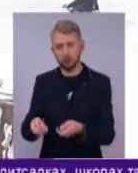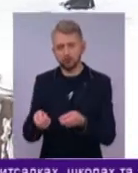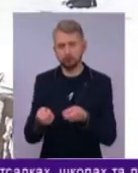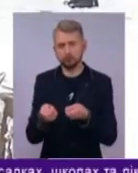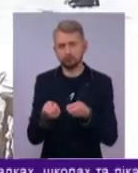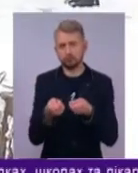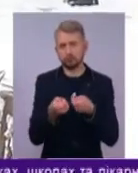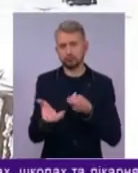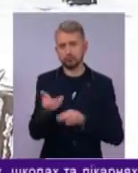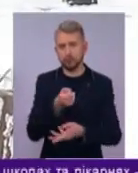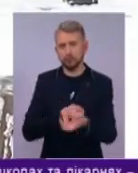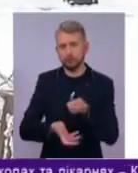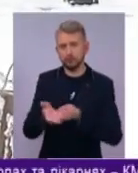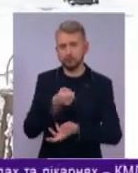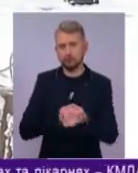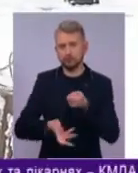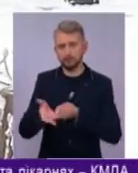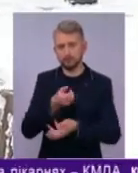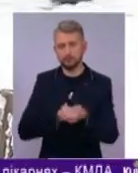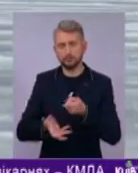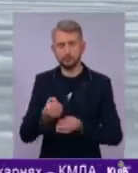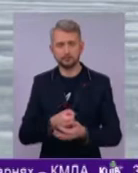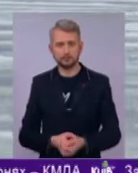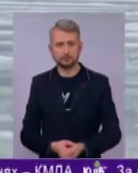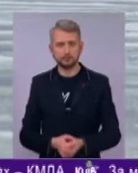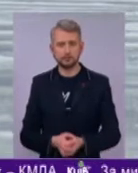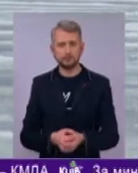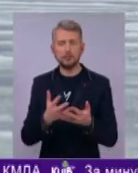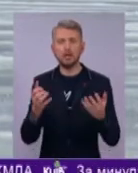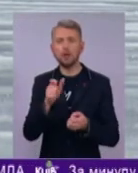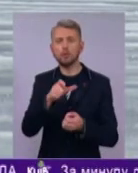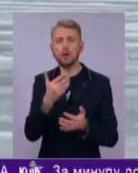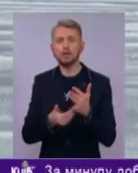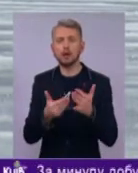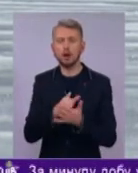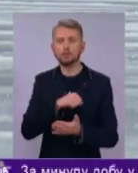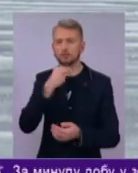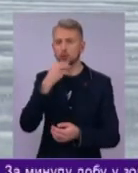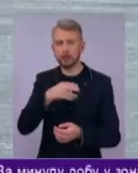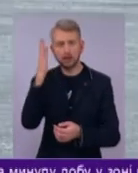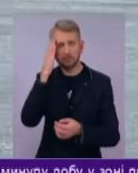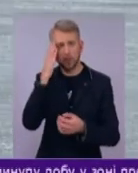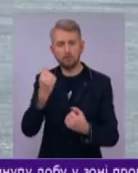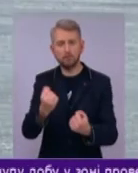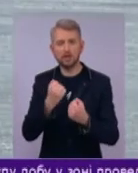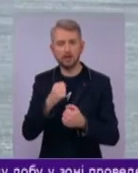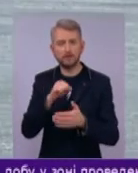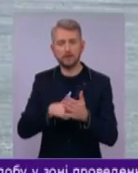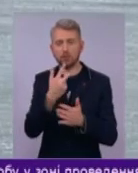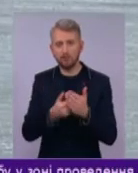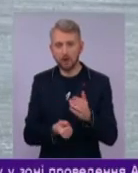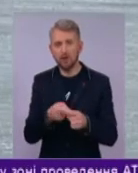подвергаясь опасности, если тонкий лед, вытягиваем на берег. Рятувальники радять, найкращий спосіб вберегтися від провалу під кригу